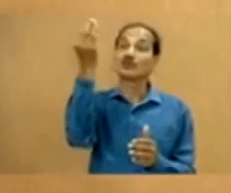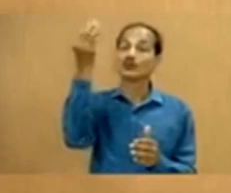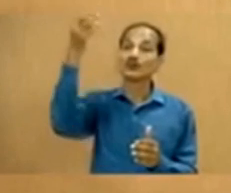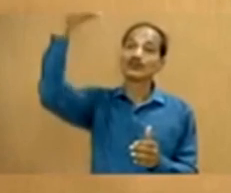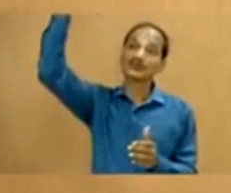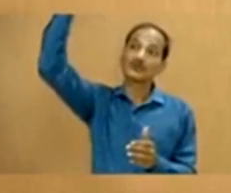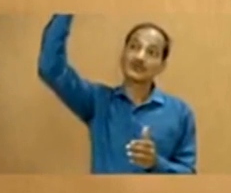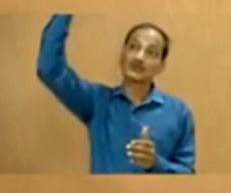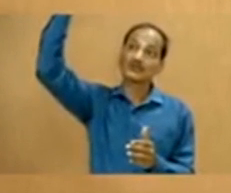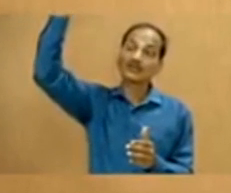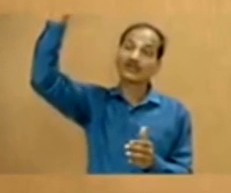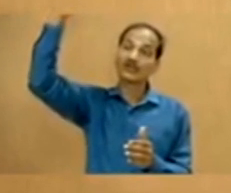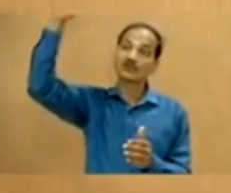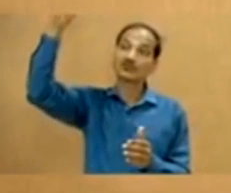ଗୋଟିଏ।